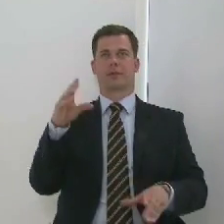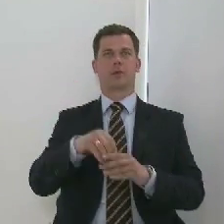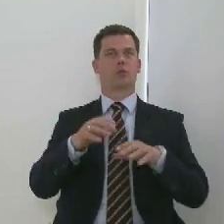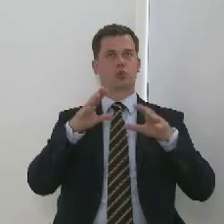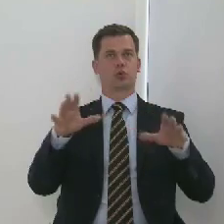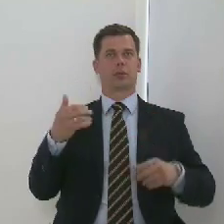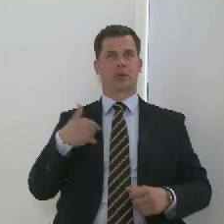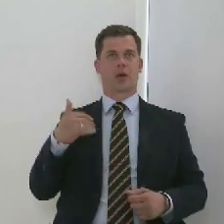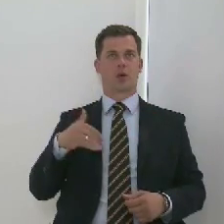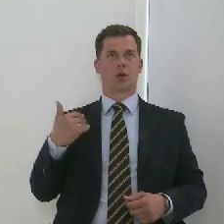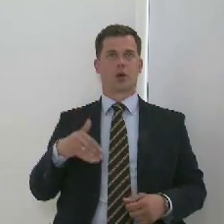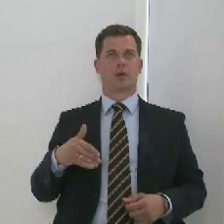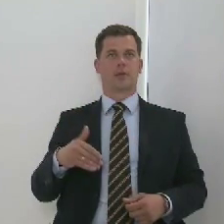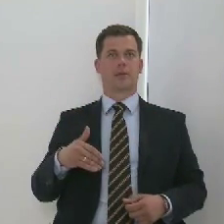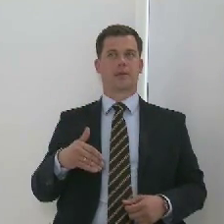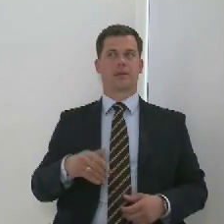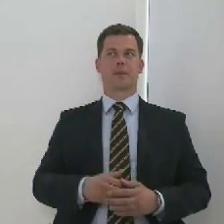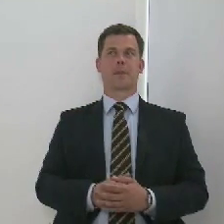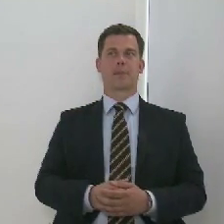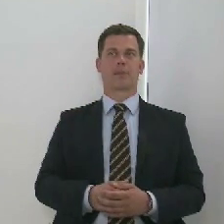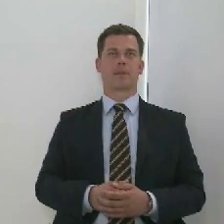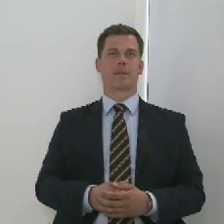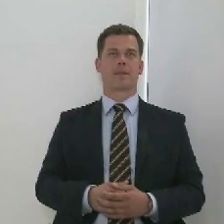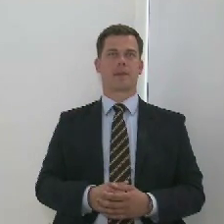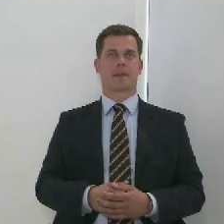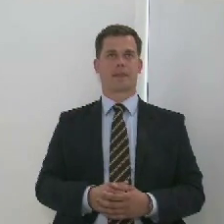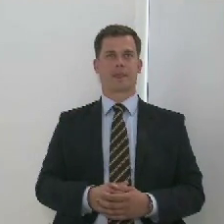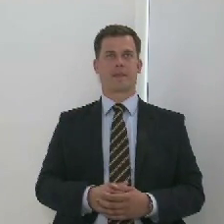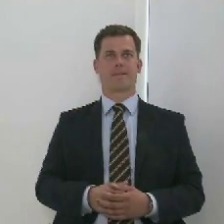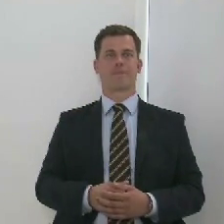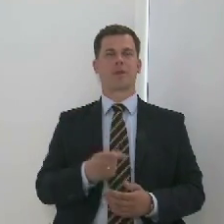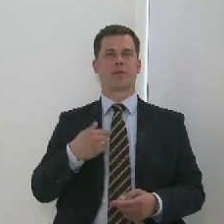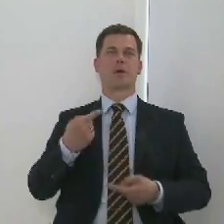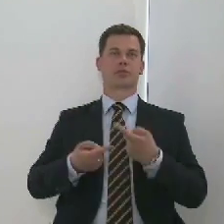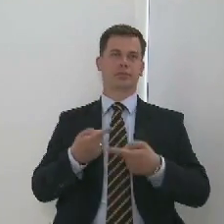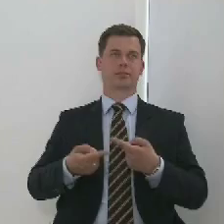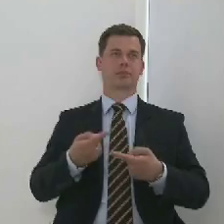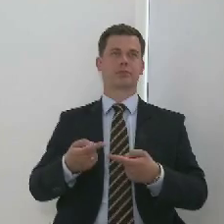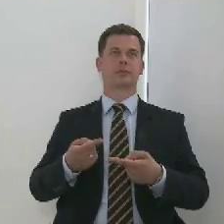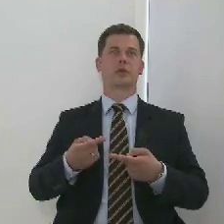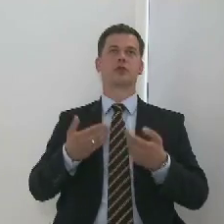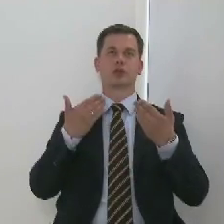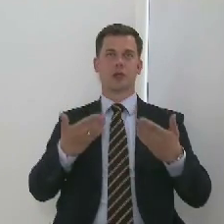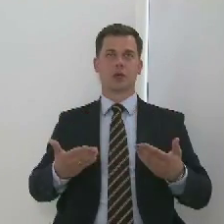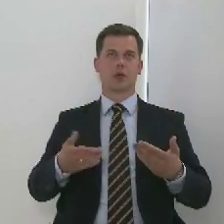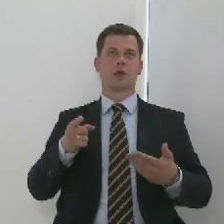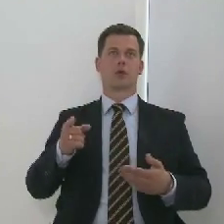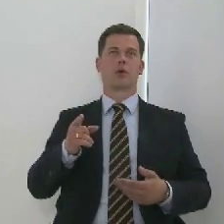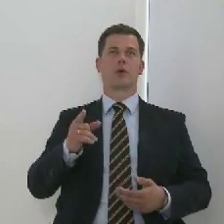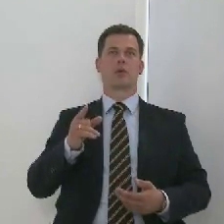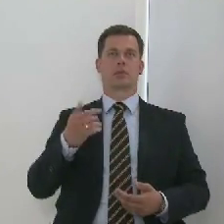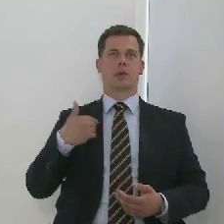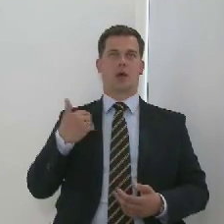białka, które jest niesamowicie wartościowe, jesteśmy w stanie przetworzyć, dzięki naszej technologii, do białka w